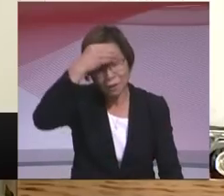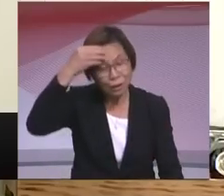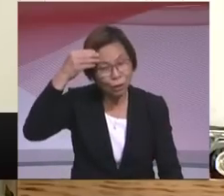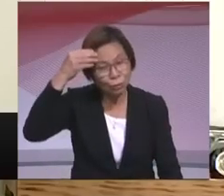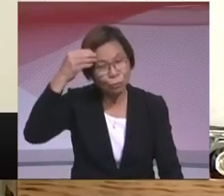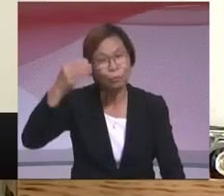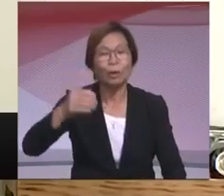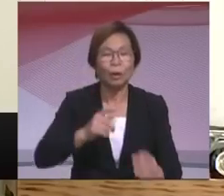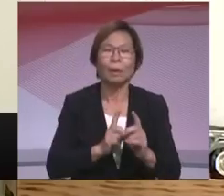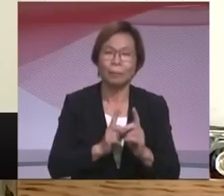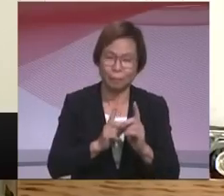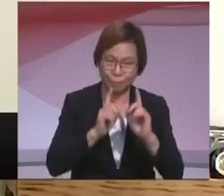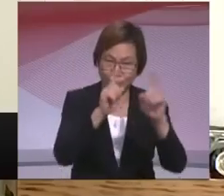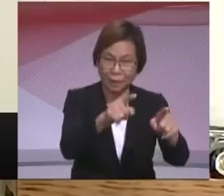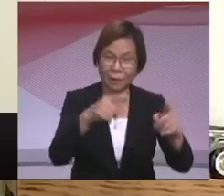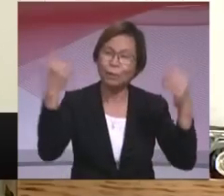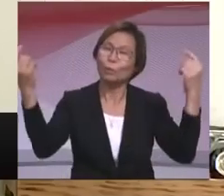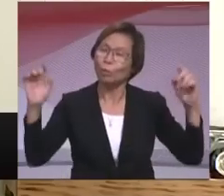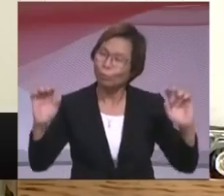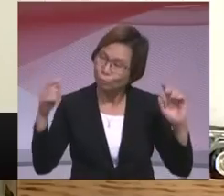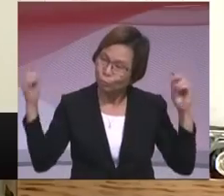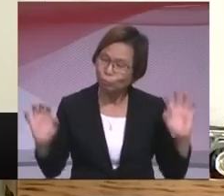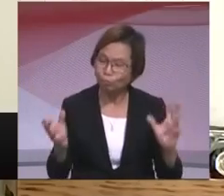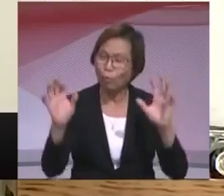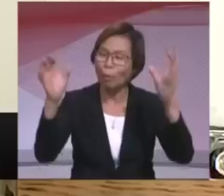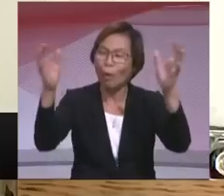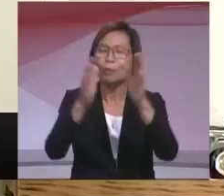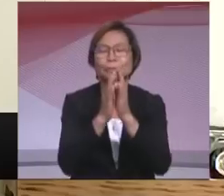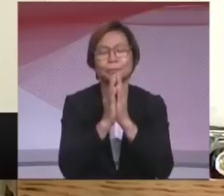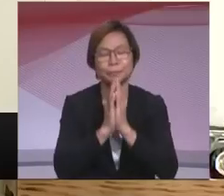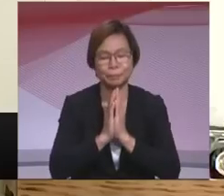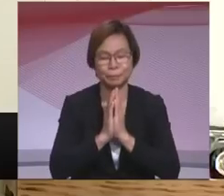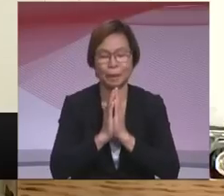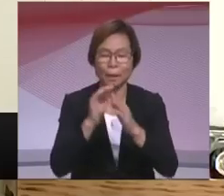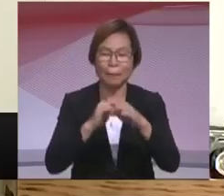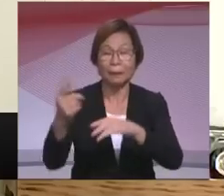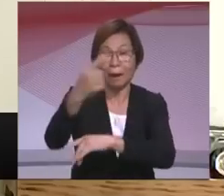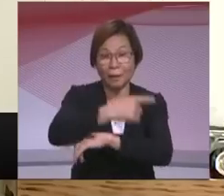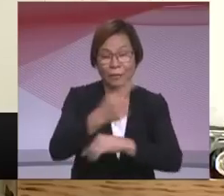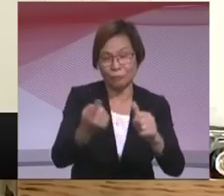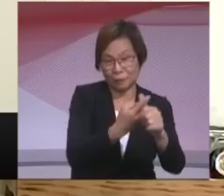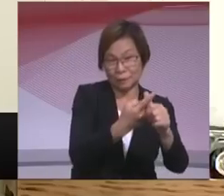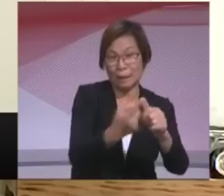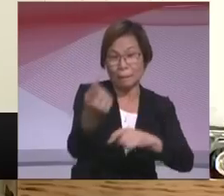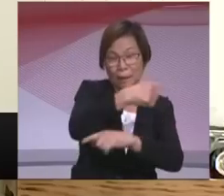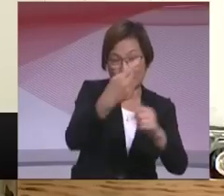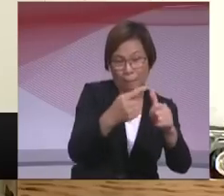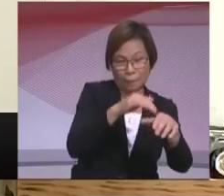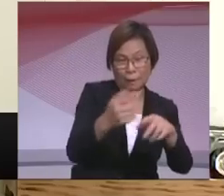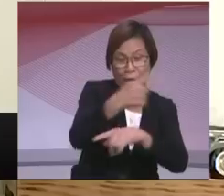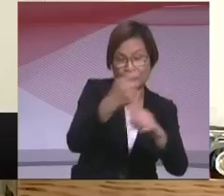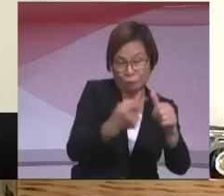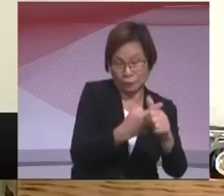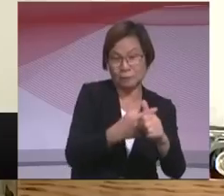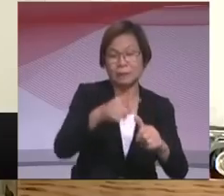sesi upacara sembahyang pada hari pertama sahaja di kawasan-kawasan yang